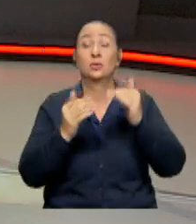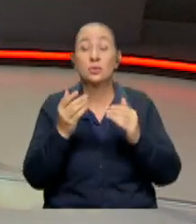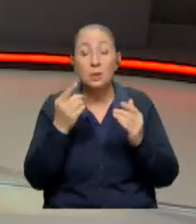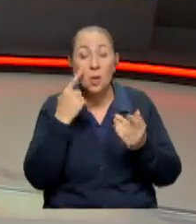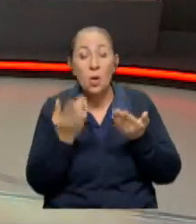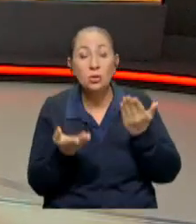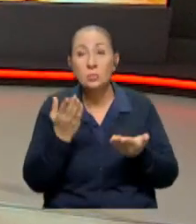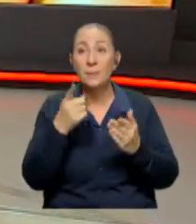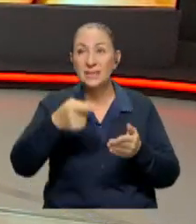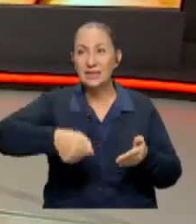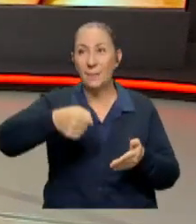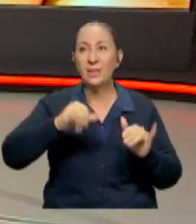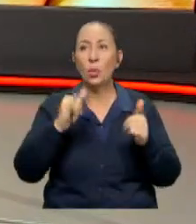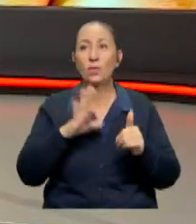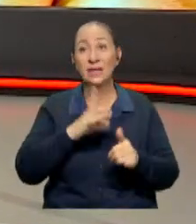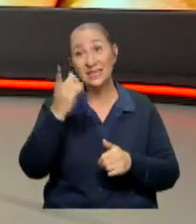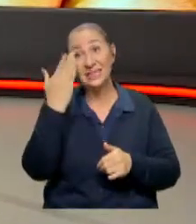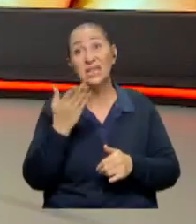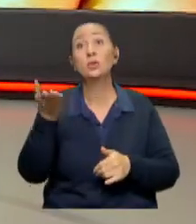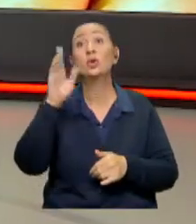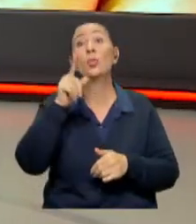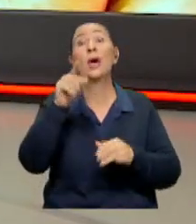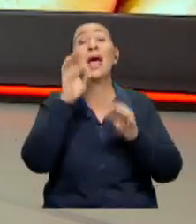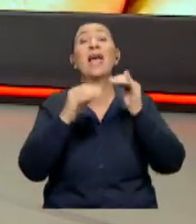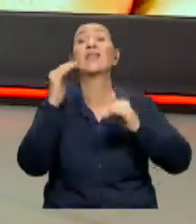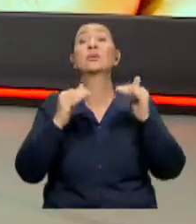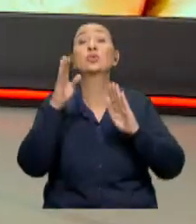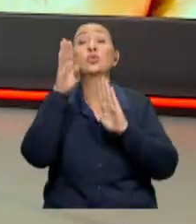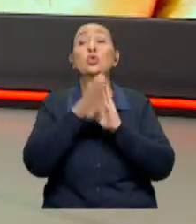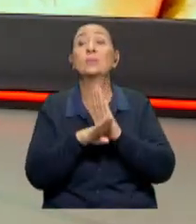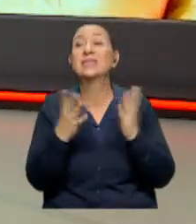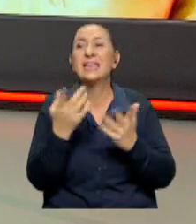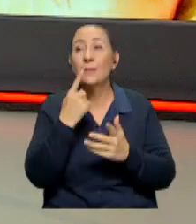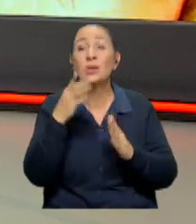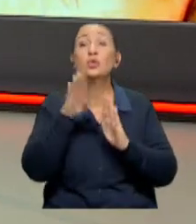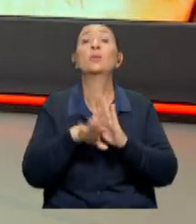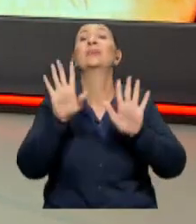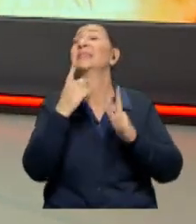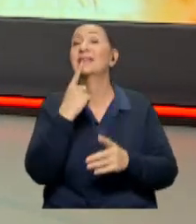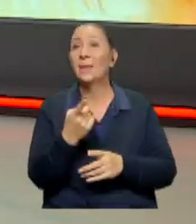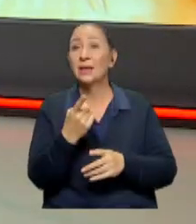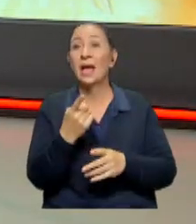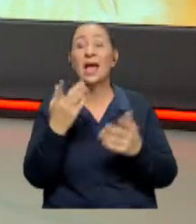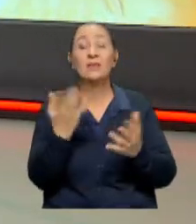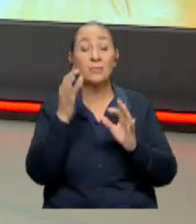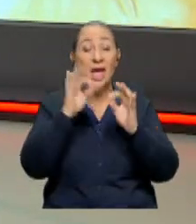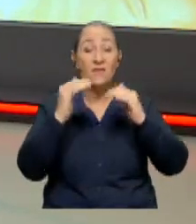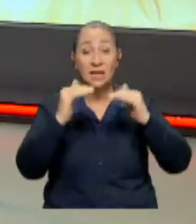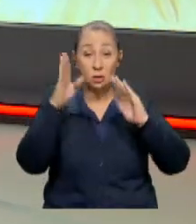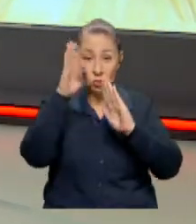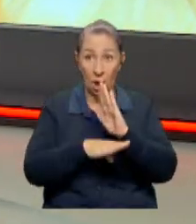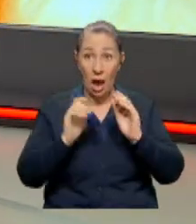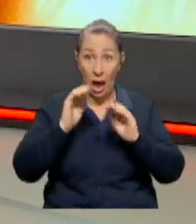de bir sepet oyunu var. Onu da izleyeceğiz. Sonra bu enflasyonun düşmesi ne demek? Düşmemesi ne demek? Efendim enflasyon düşse